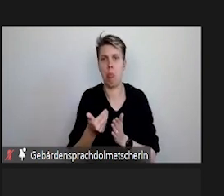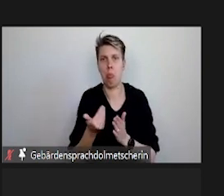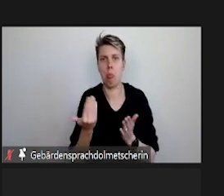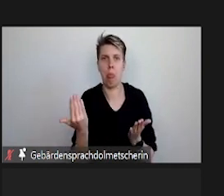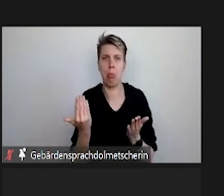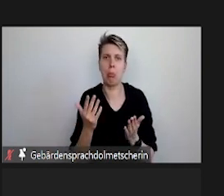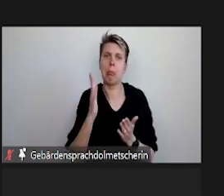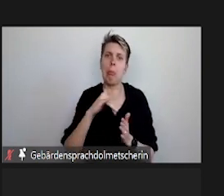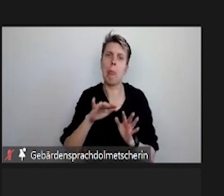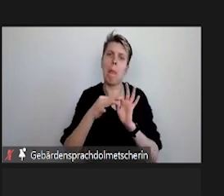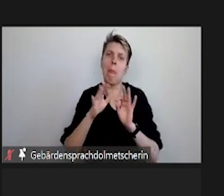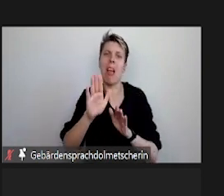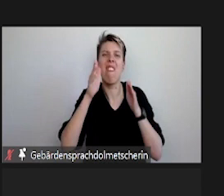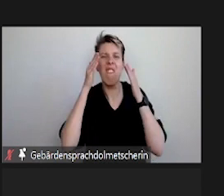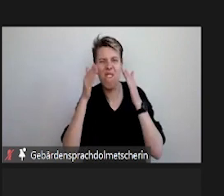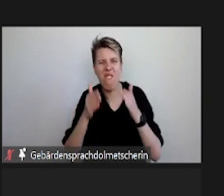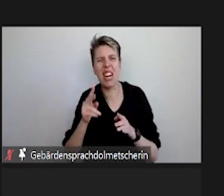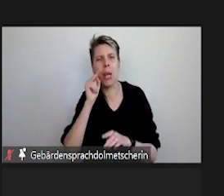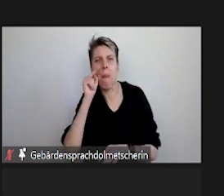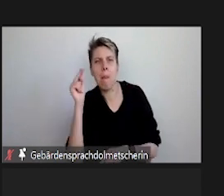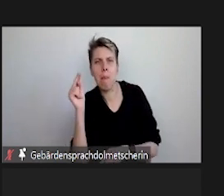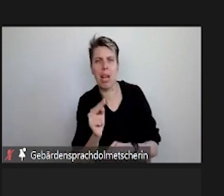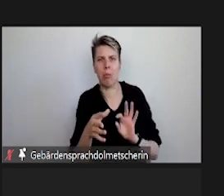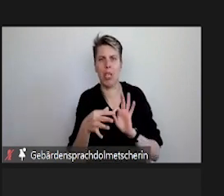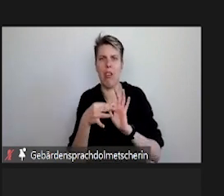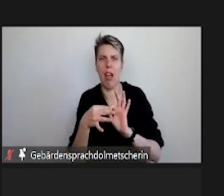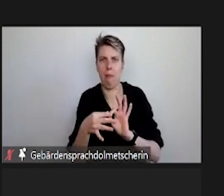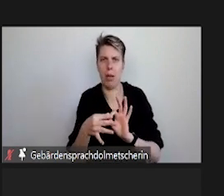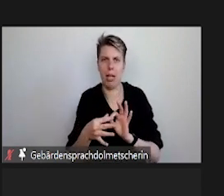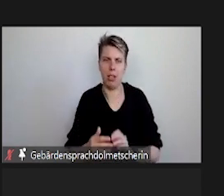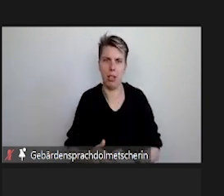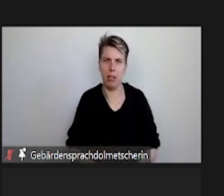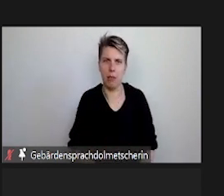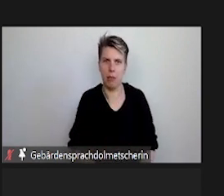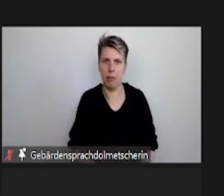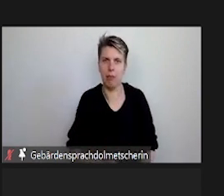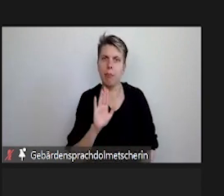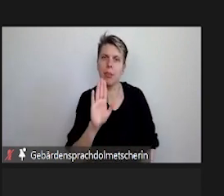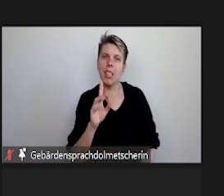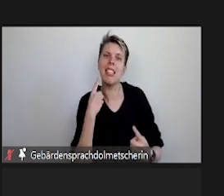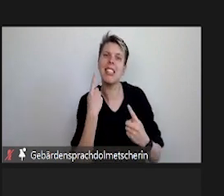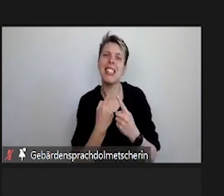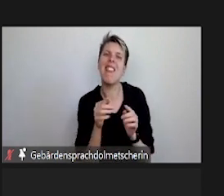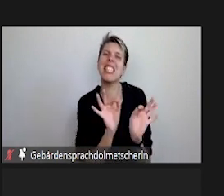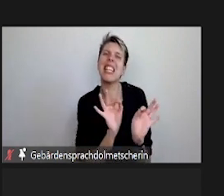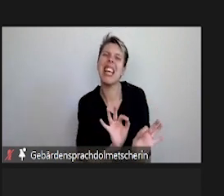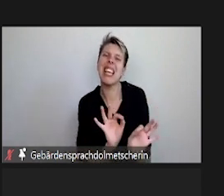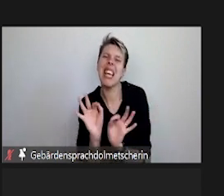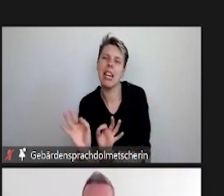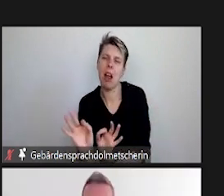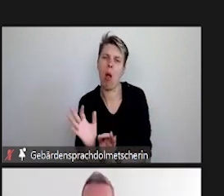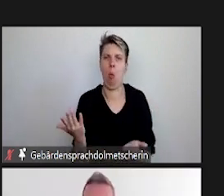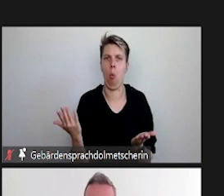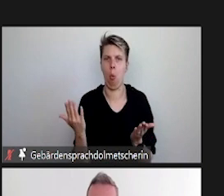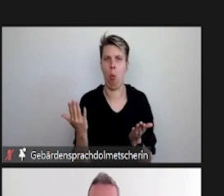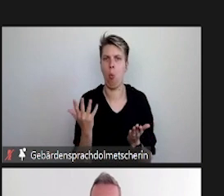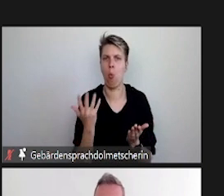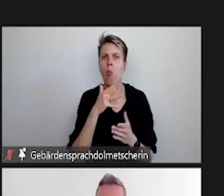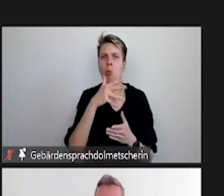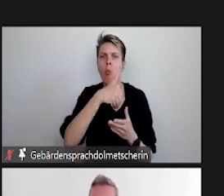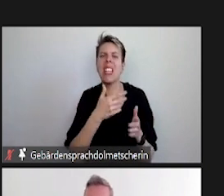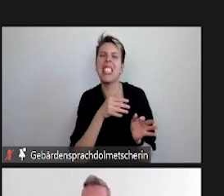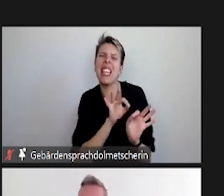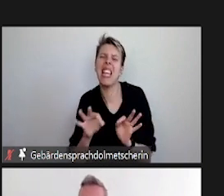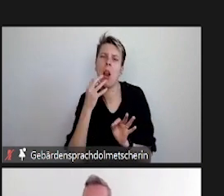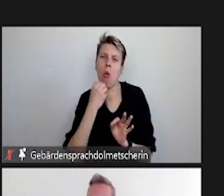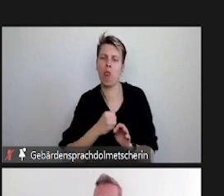Ihrer fachlichen Perspektive ab. Also was wollen Sie, welchen Lerngegenstand, welches Thema wollen Sie thematisieren? Und da